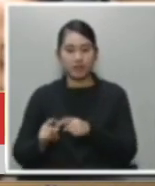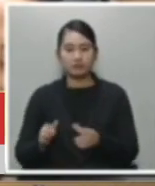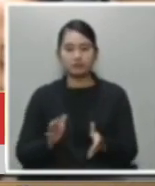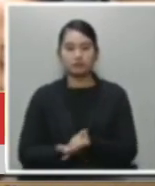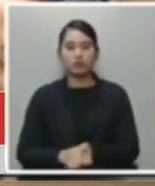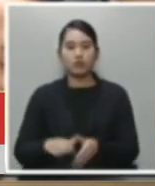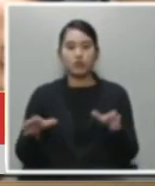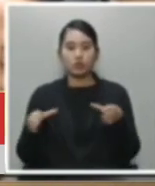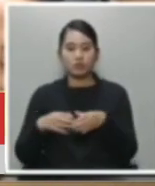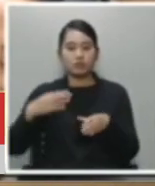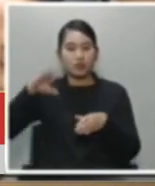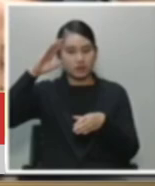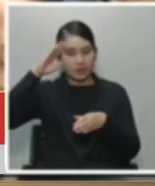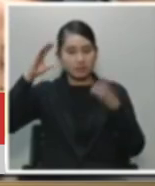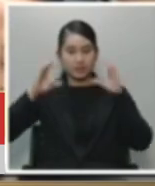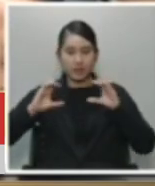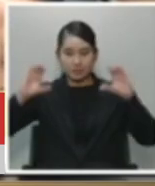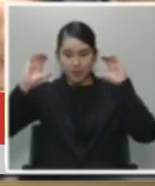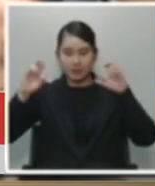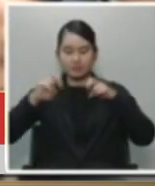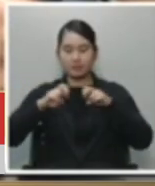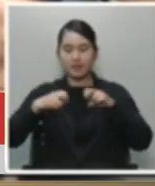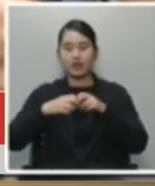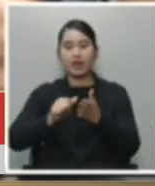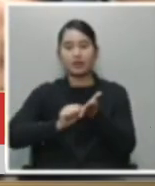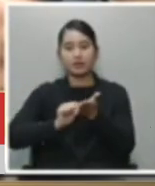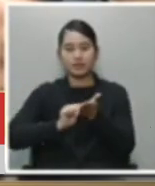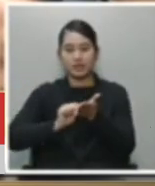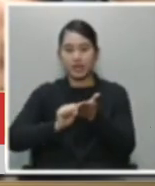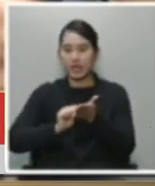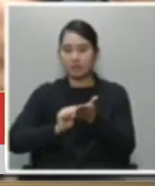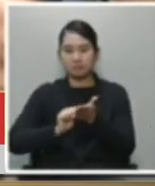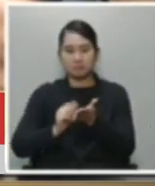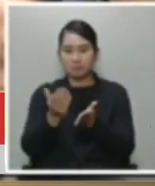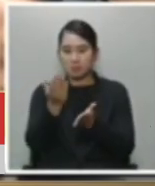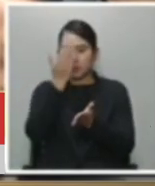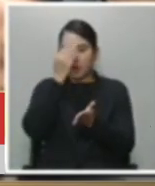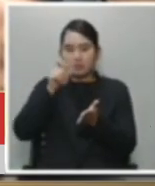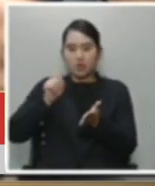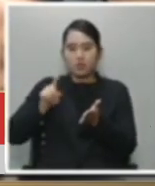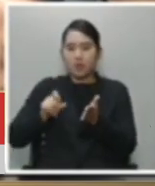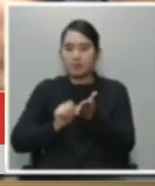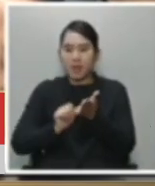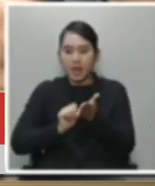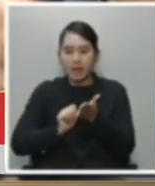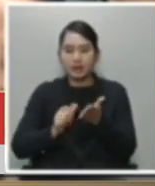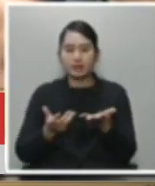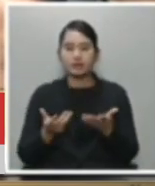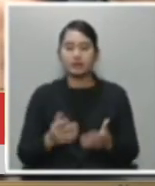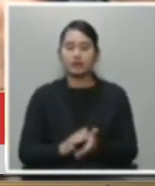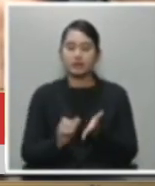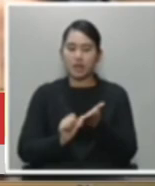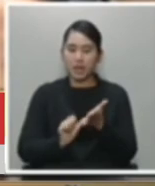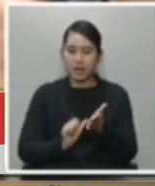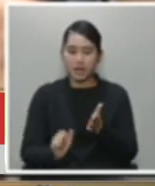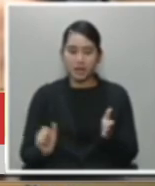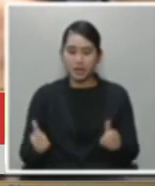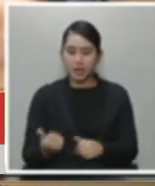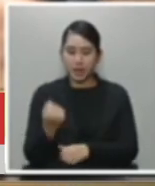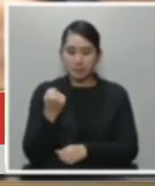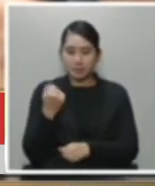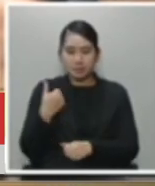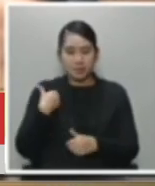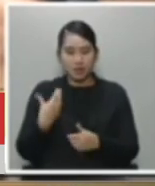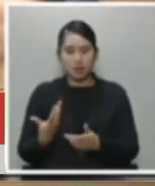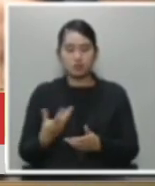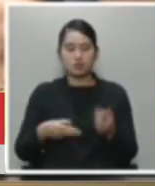พและของรัฐบาลในการแก้ไขปัญหาในสถานการณ์ฉุกเฉินอย่างทันท่วงทีว่ามีประสิทธิภาพเพียงใดสาม